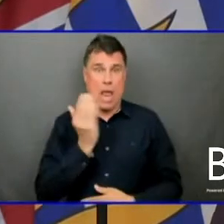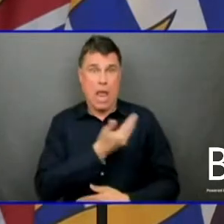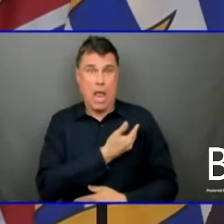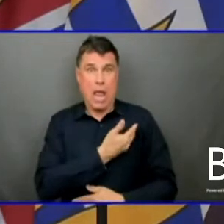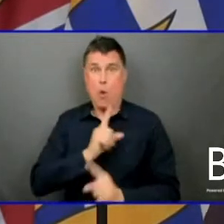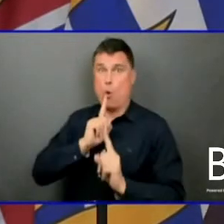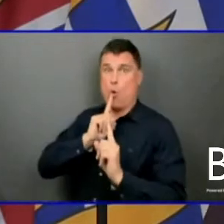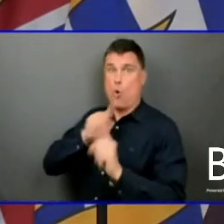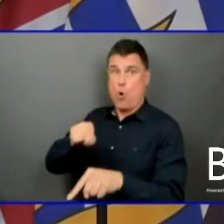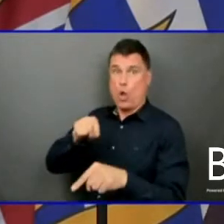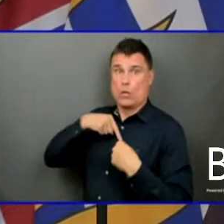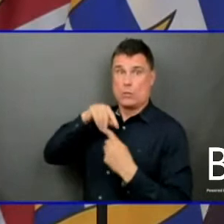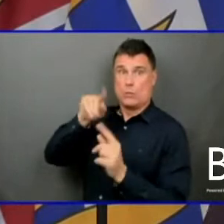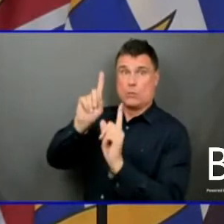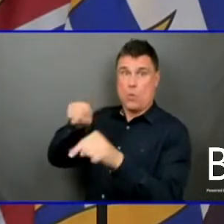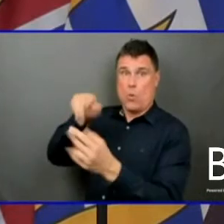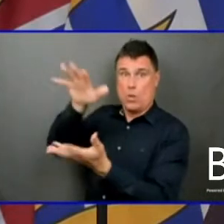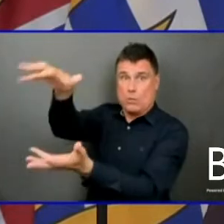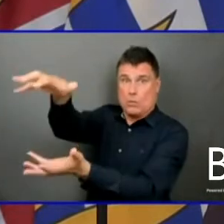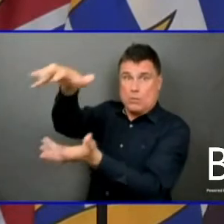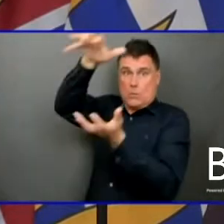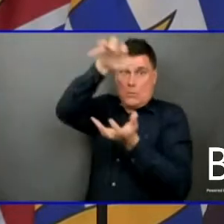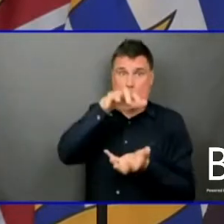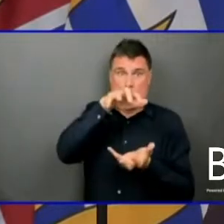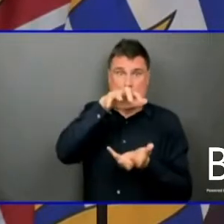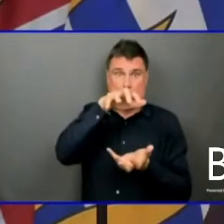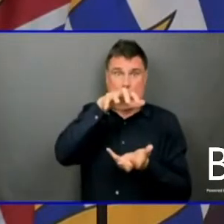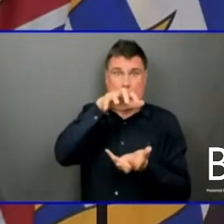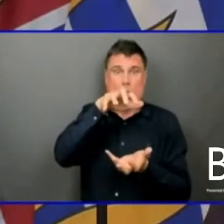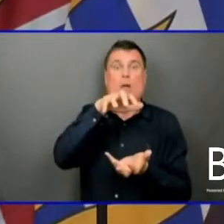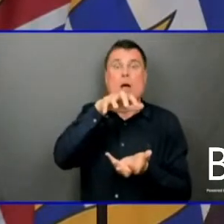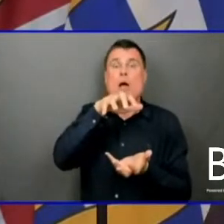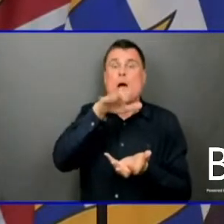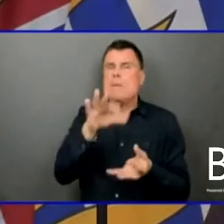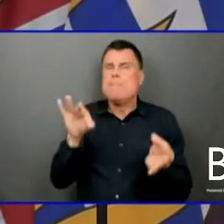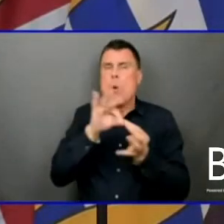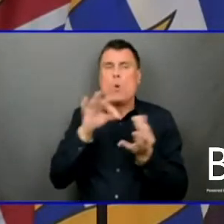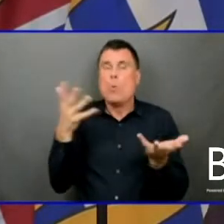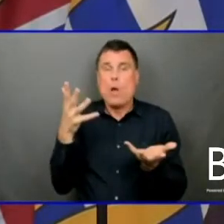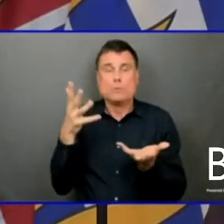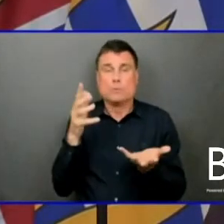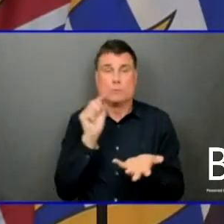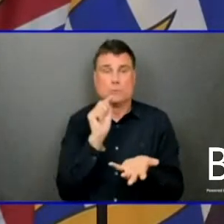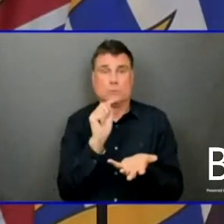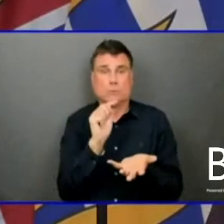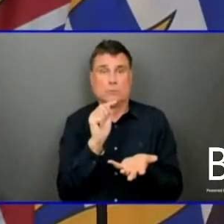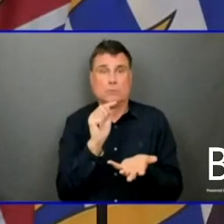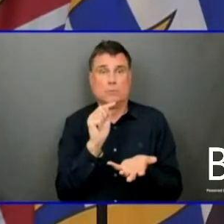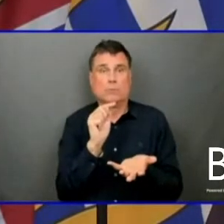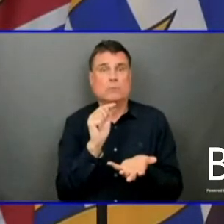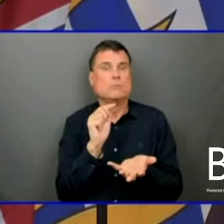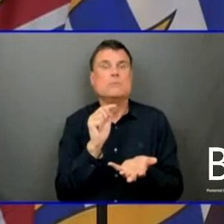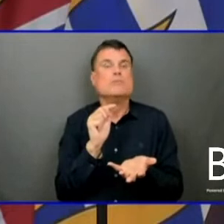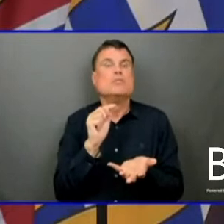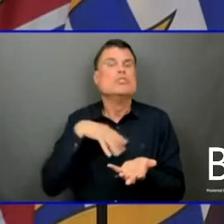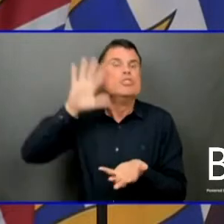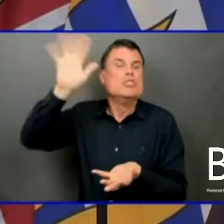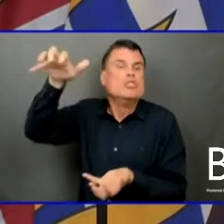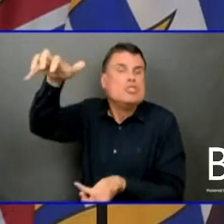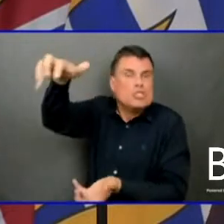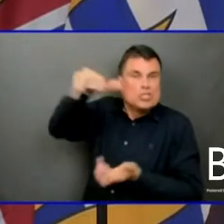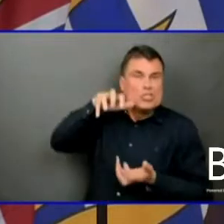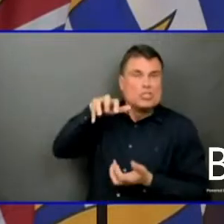比较幸运的。所以我们莫德纳和辉瑞会很多，会越来越来，额外的